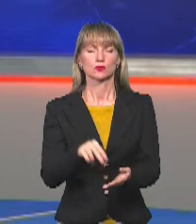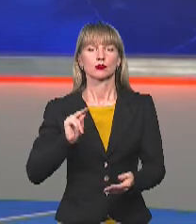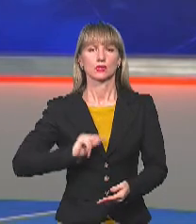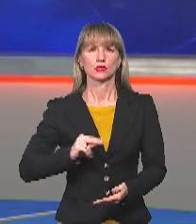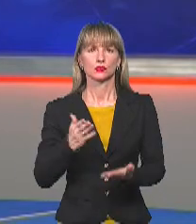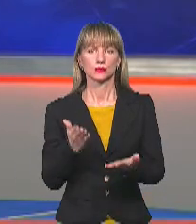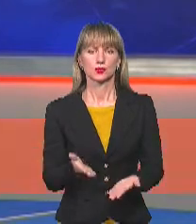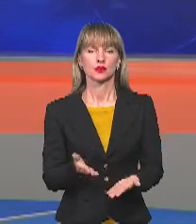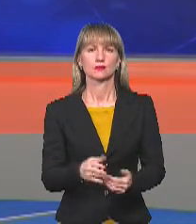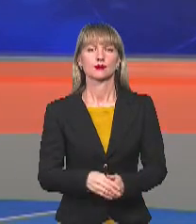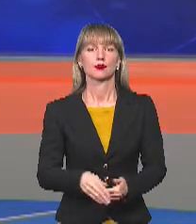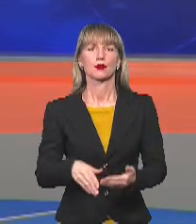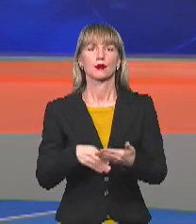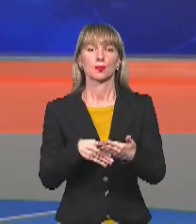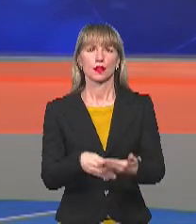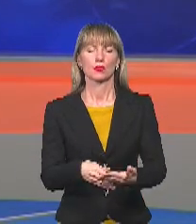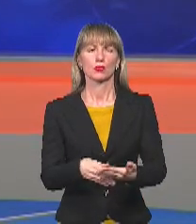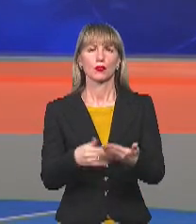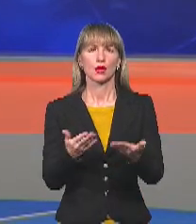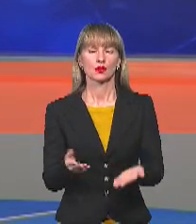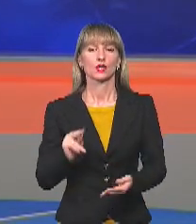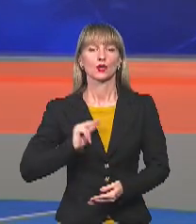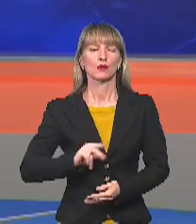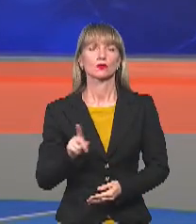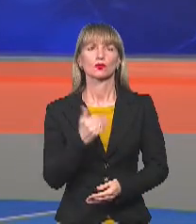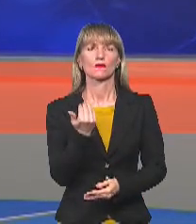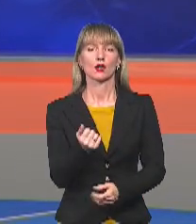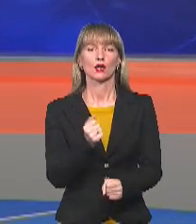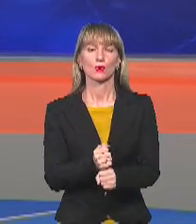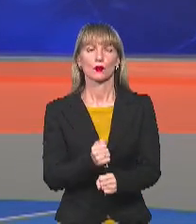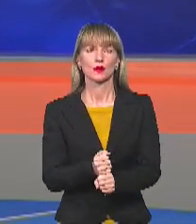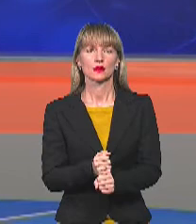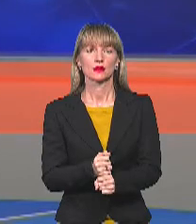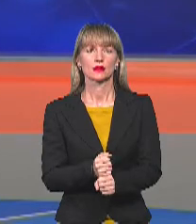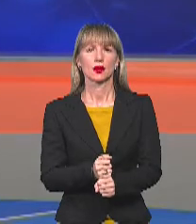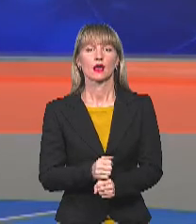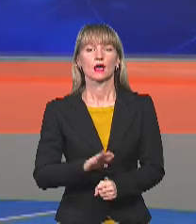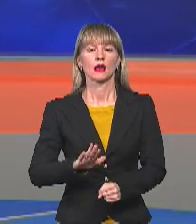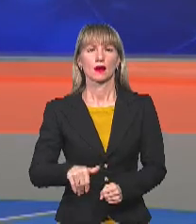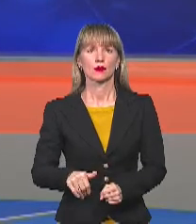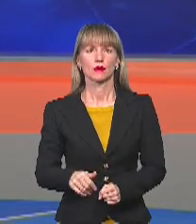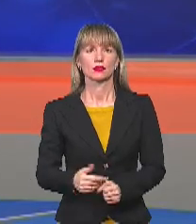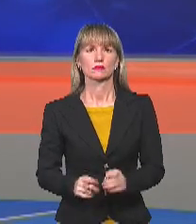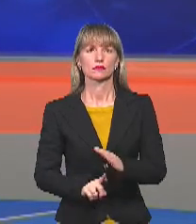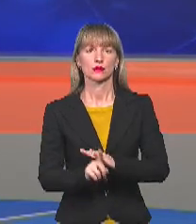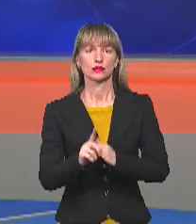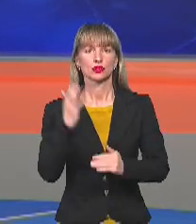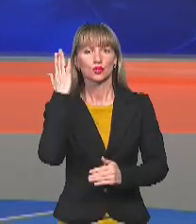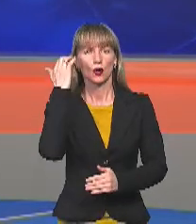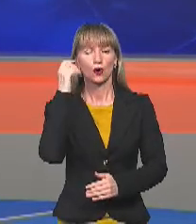працюйте, помагайте, робіть те, що ви робите. А потім прийшла чорна